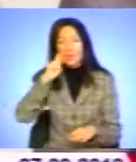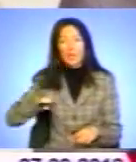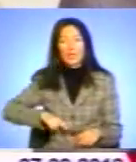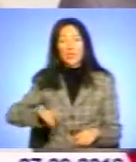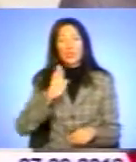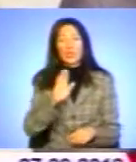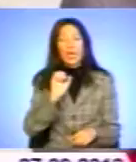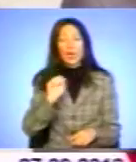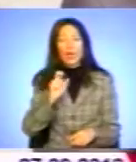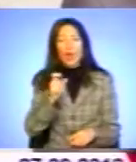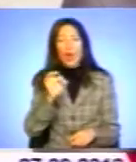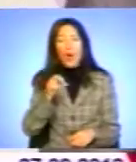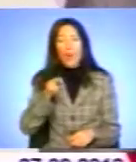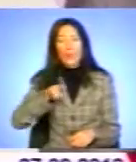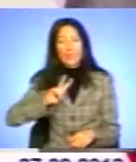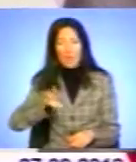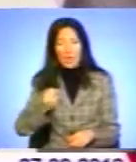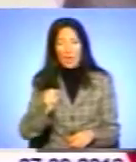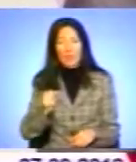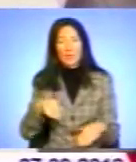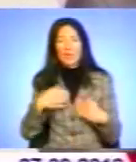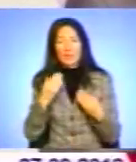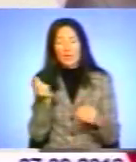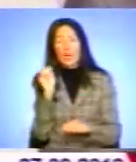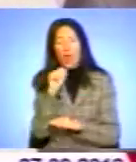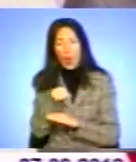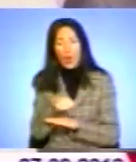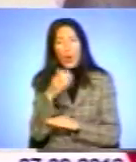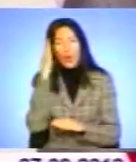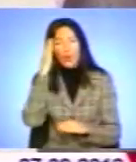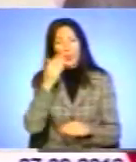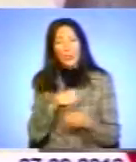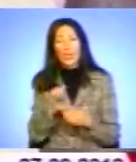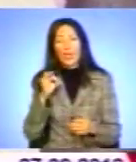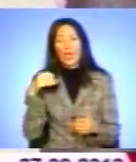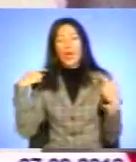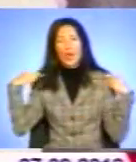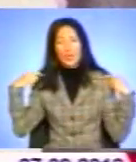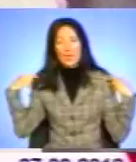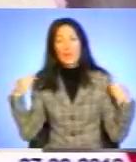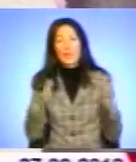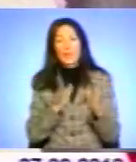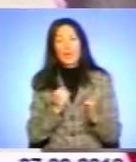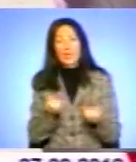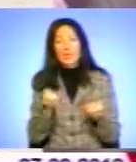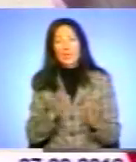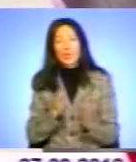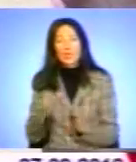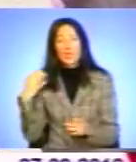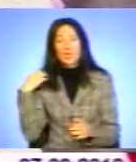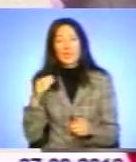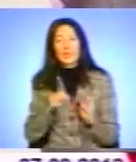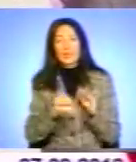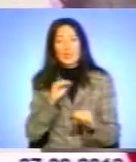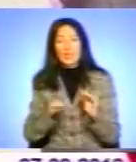Валентина Антоновича Хоптяна. Схиляю голову перед офіцерським, рядовим, начальницьким складом територіального управління